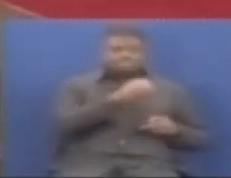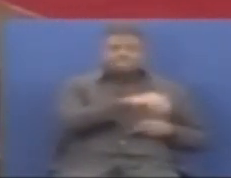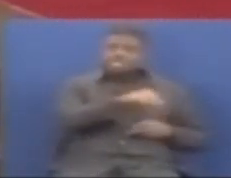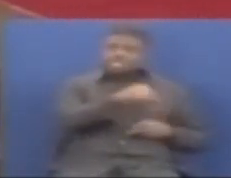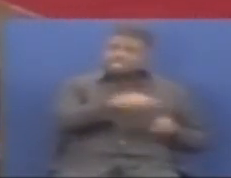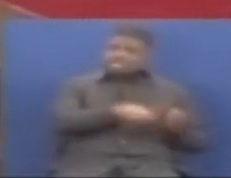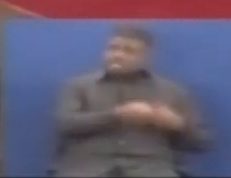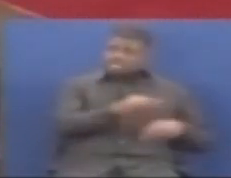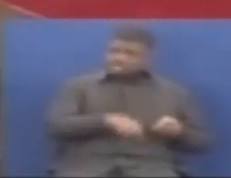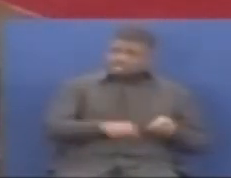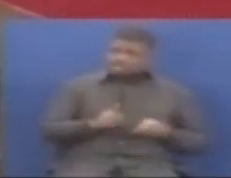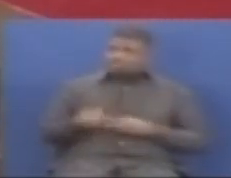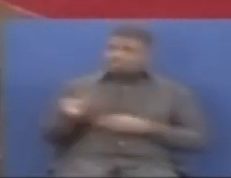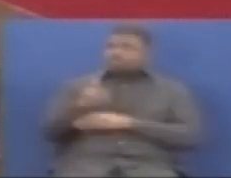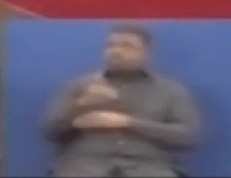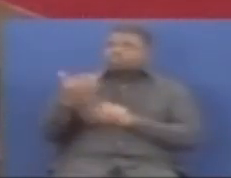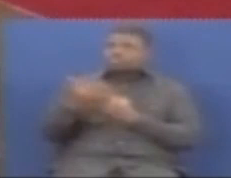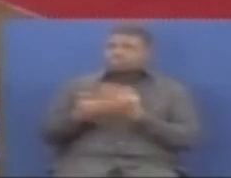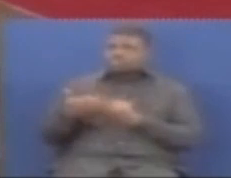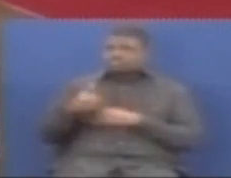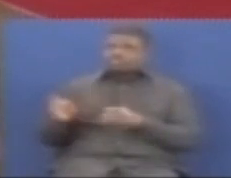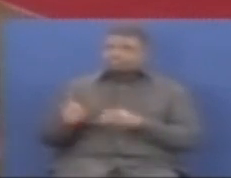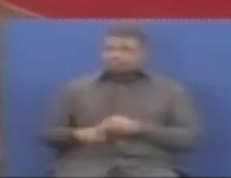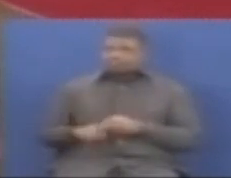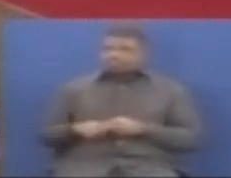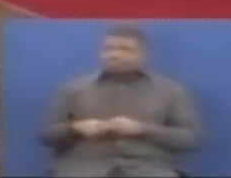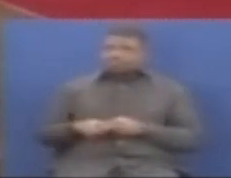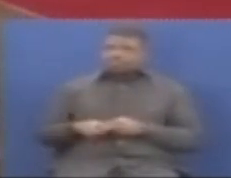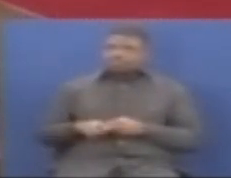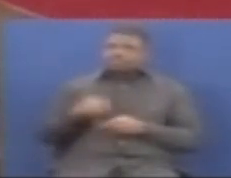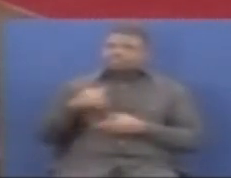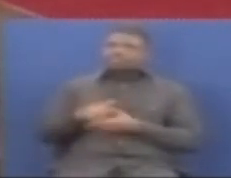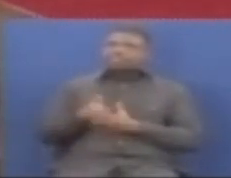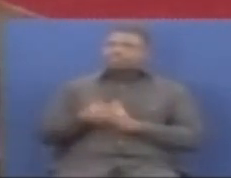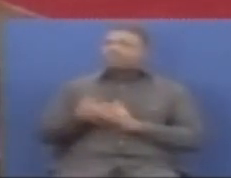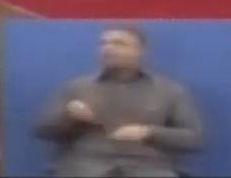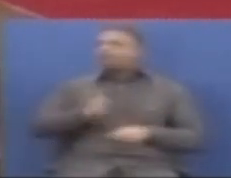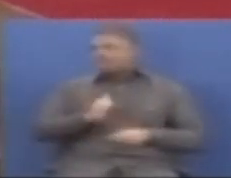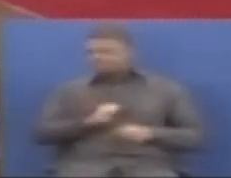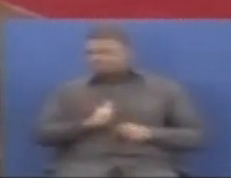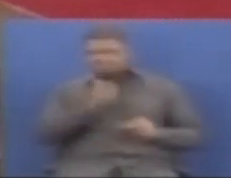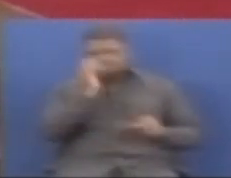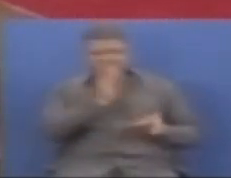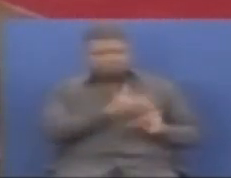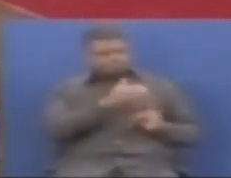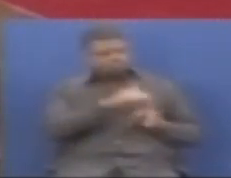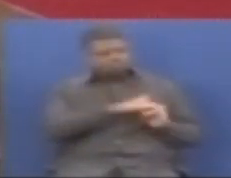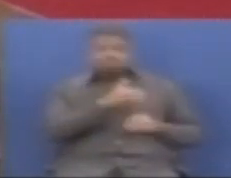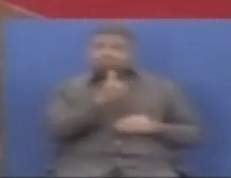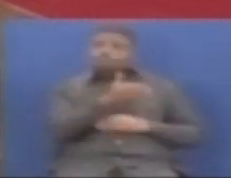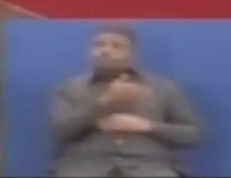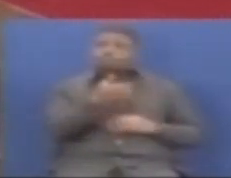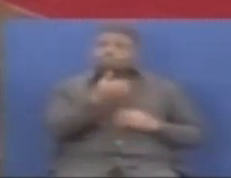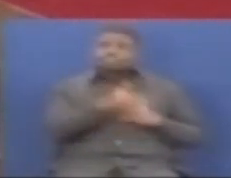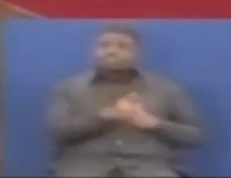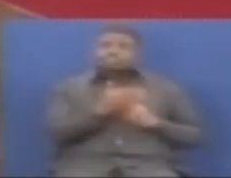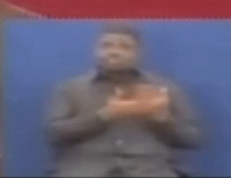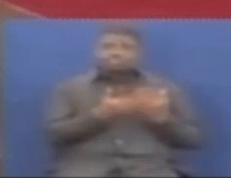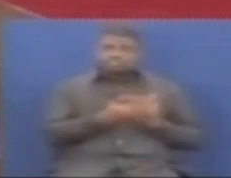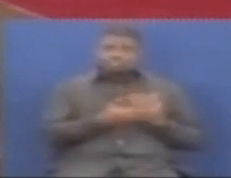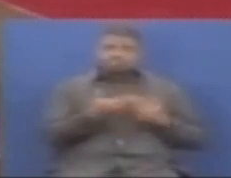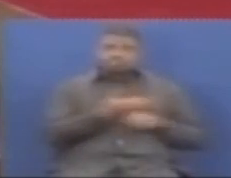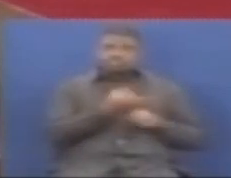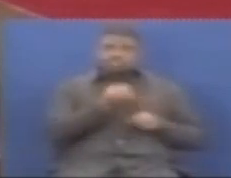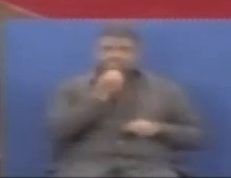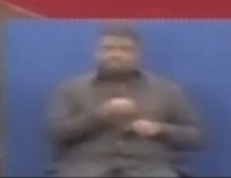ule utaratibu kwa kawaida wa kifedha na kimanunuzi unaendelea. Tutaenda kuifumua barabara hii na kuitengeneza kabisa ili iwe